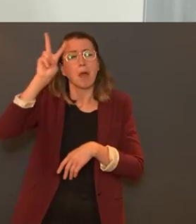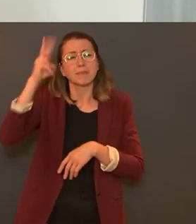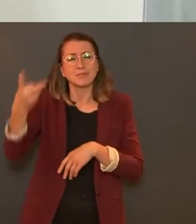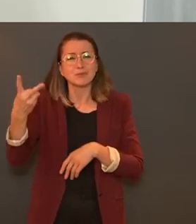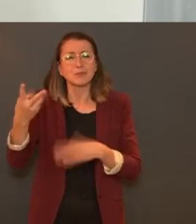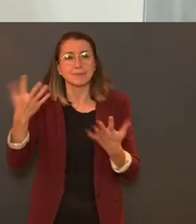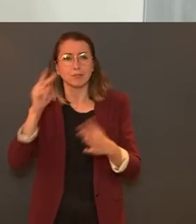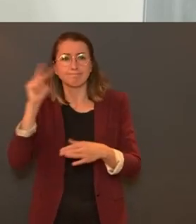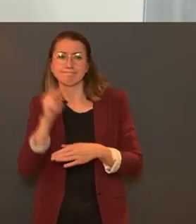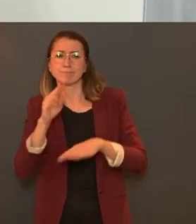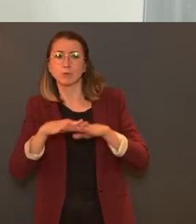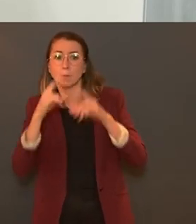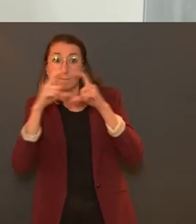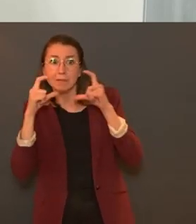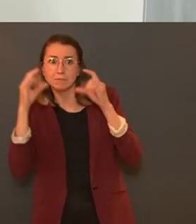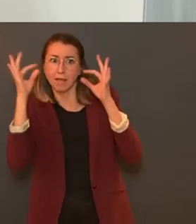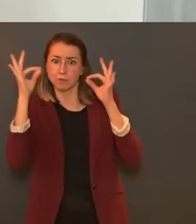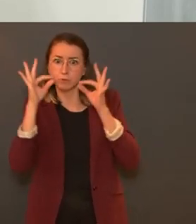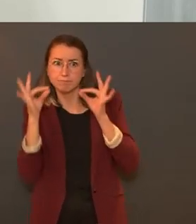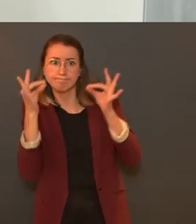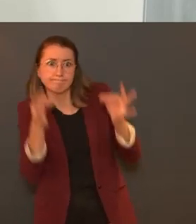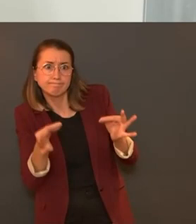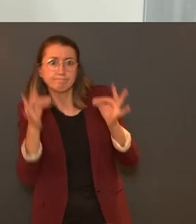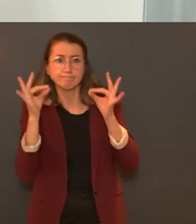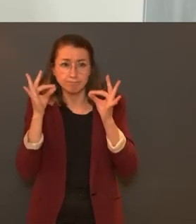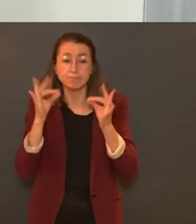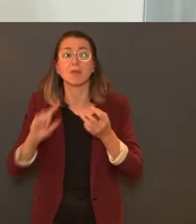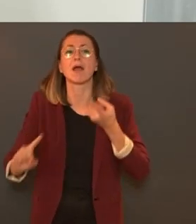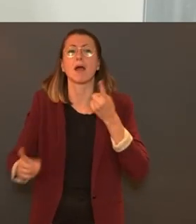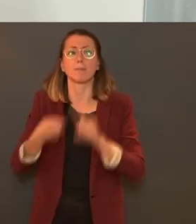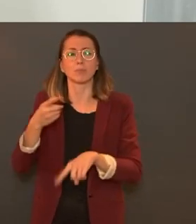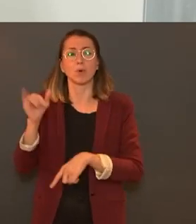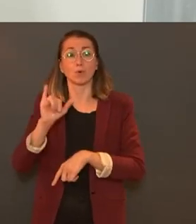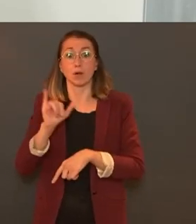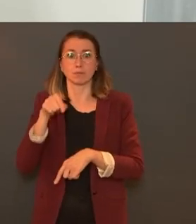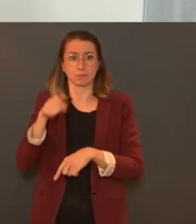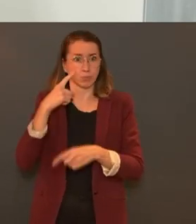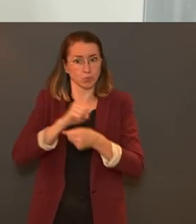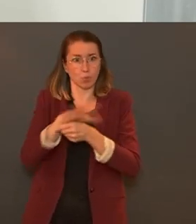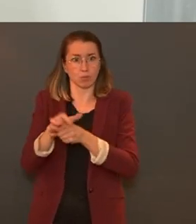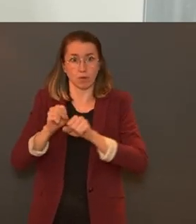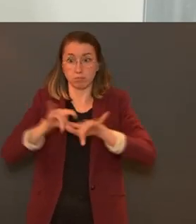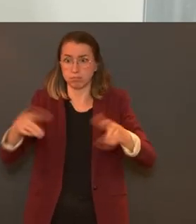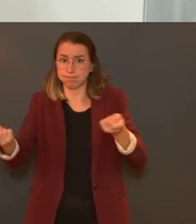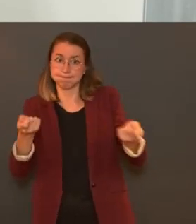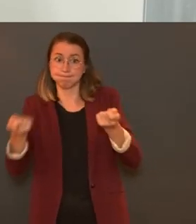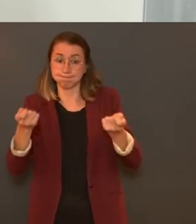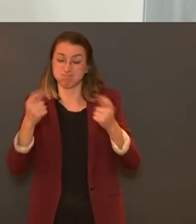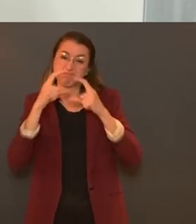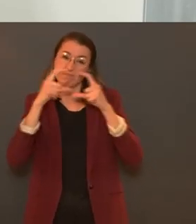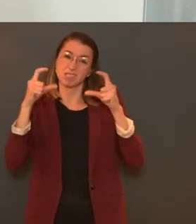du masque est très important dans la gestion de l'épidémie. Et vous devez d'ailleurs porter un masque quand les distances ne peuvent être